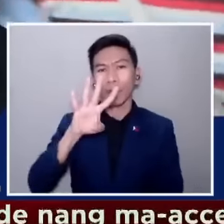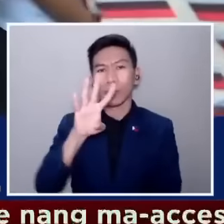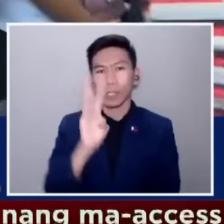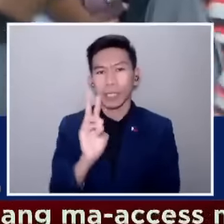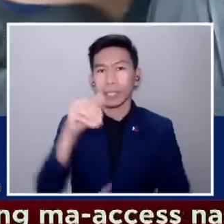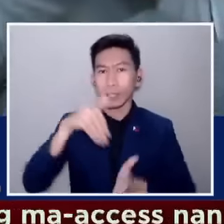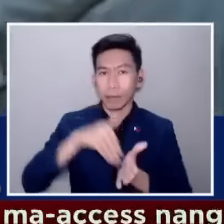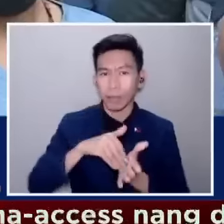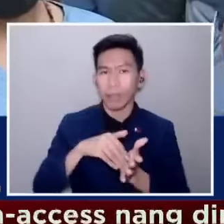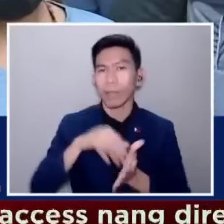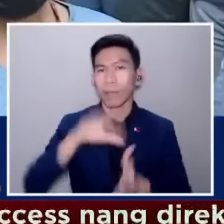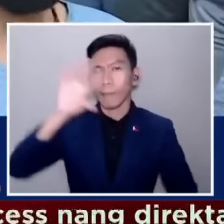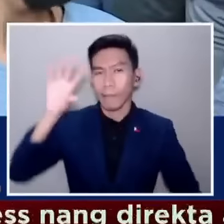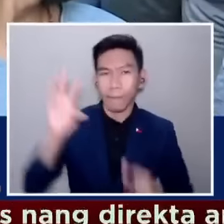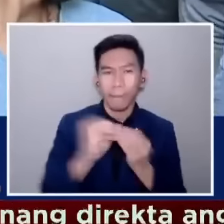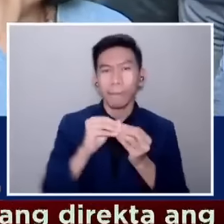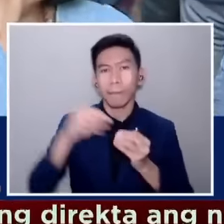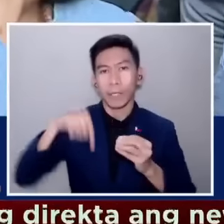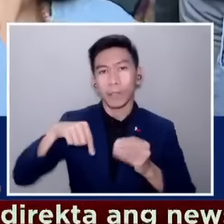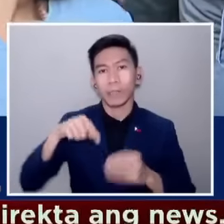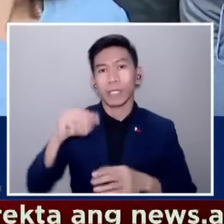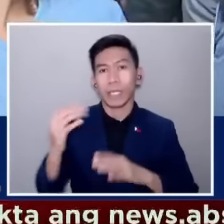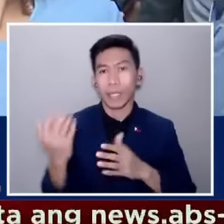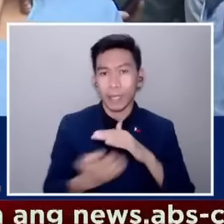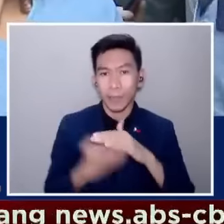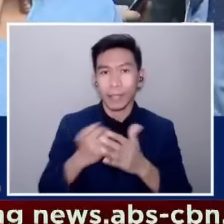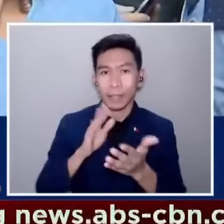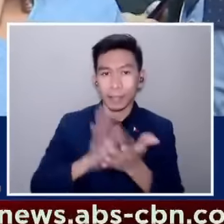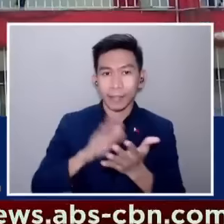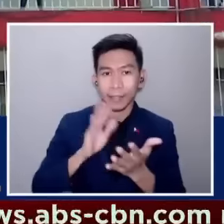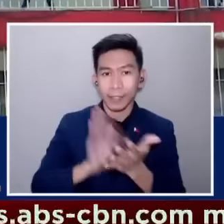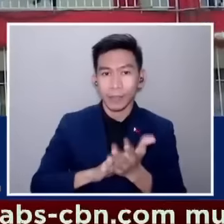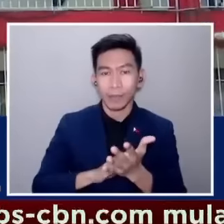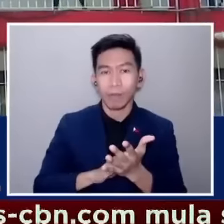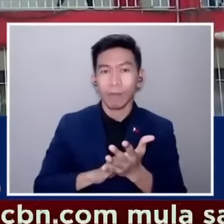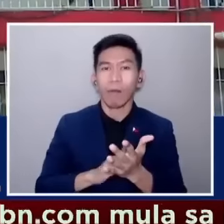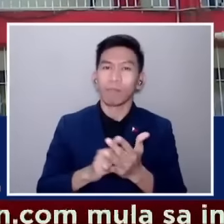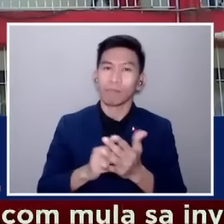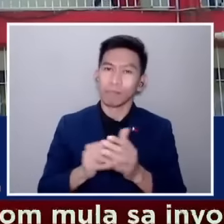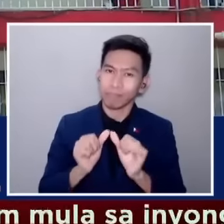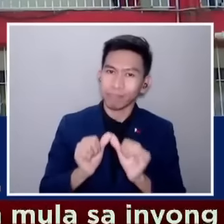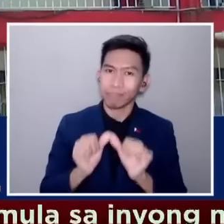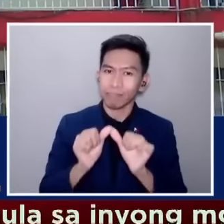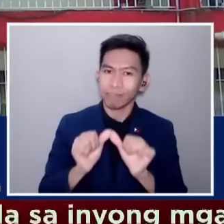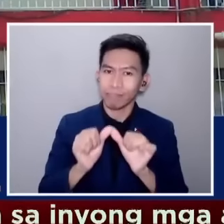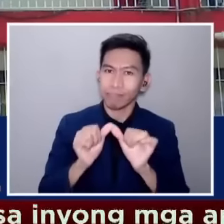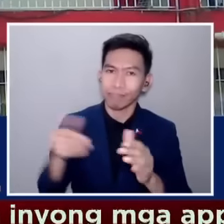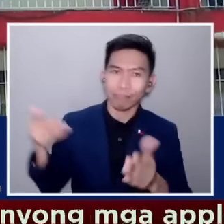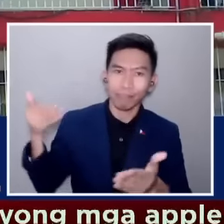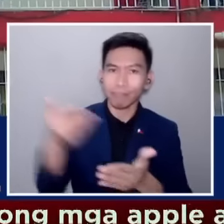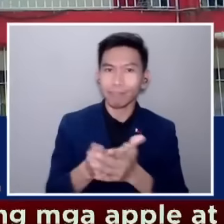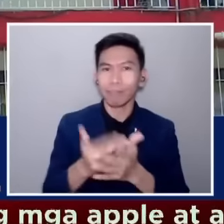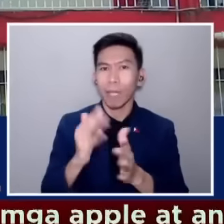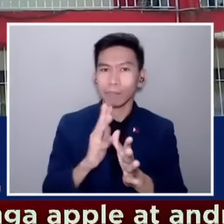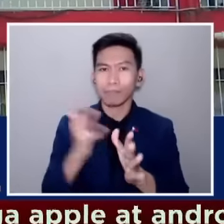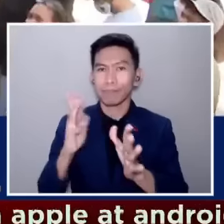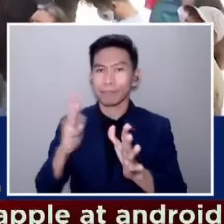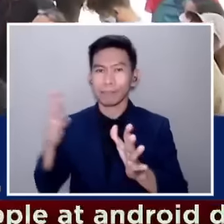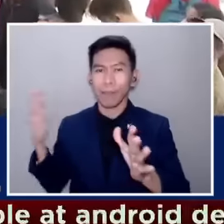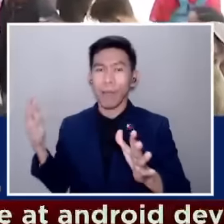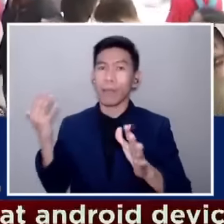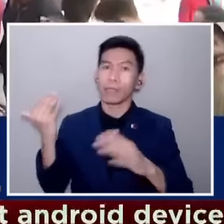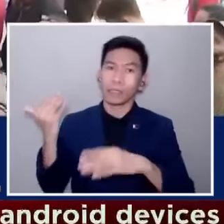botante dito sa Tenement Elementary School, kaya halos hindi maubos-ubos ang mga tao kanina. Madaling araw pa lang, marami na ang